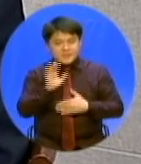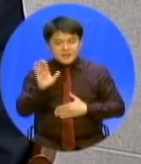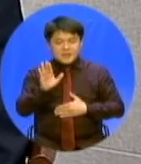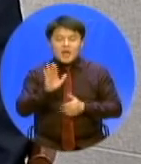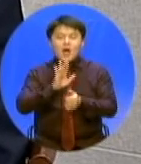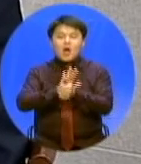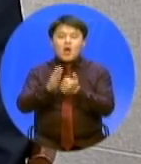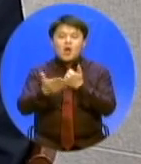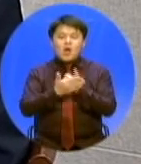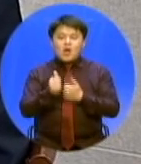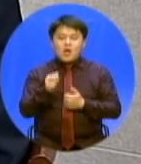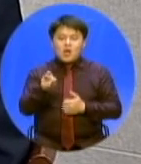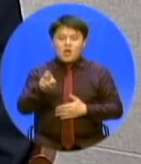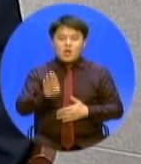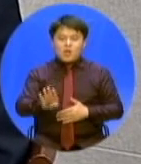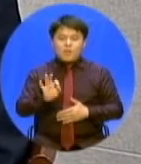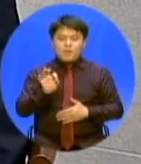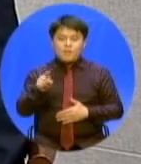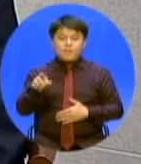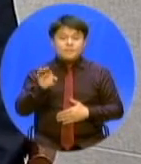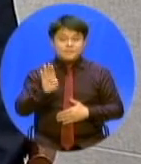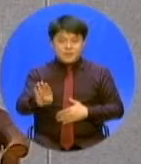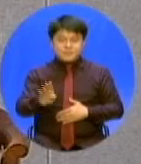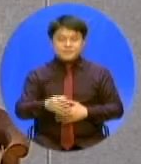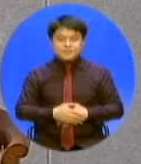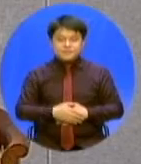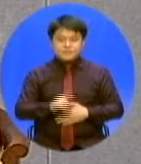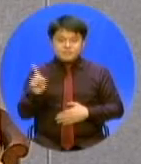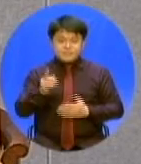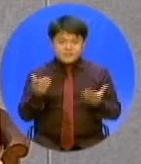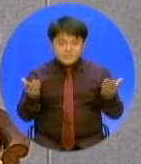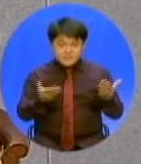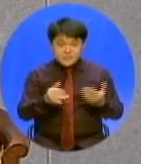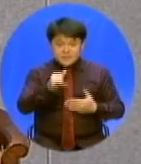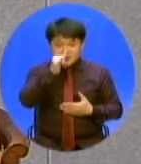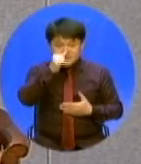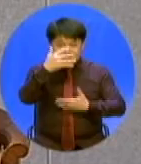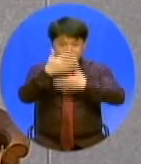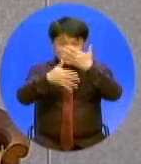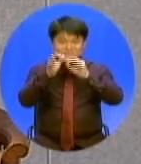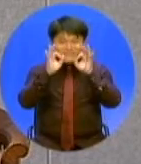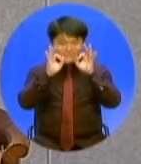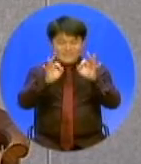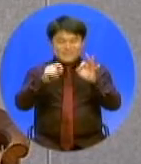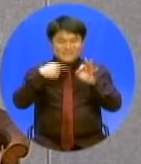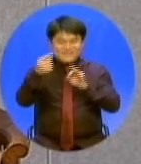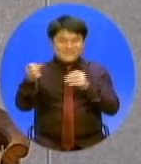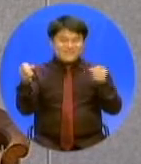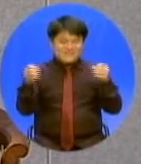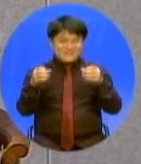상생이라기보다는 거의 협업을 합니다. 아, 예. 어떤 일을 하시는지 예. 저희도 직접 VCR